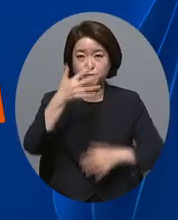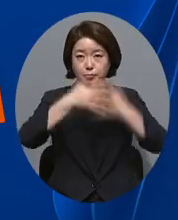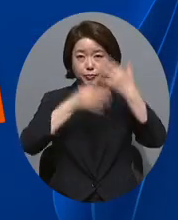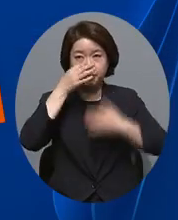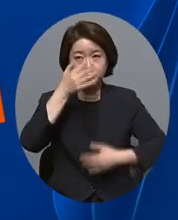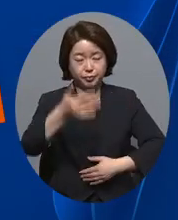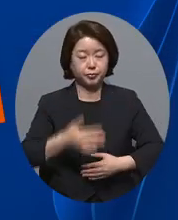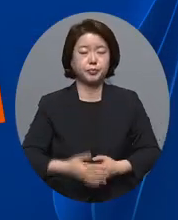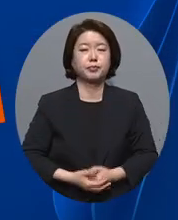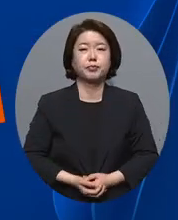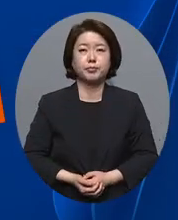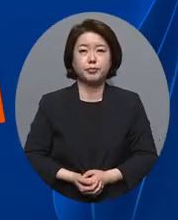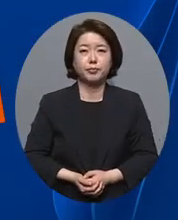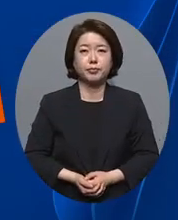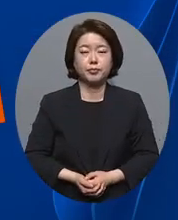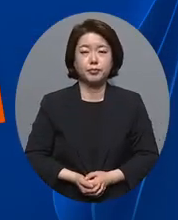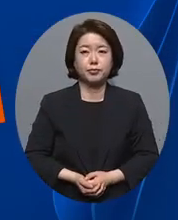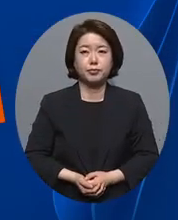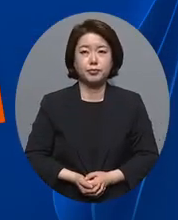보시죠